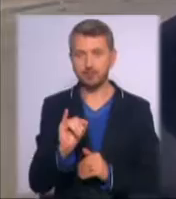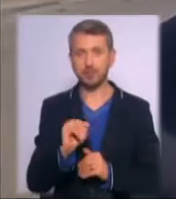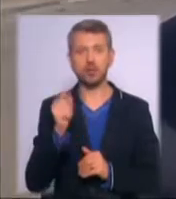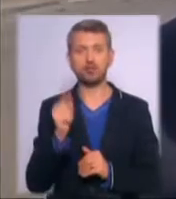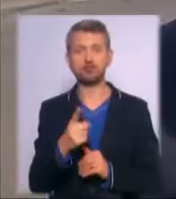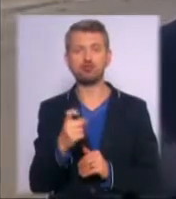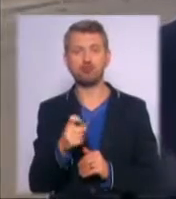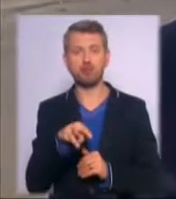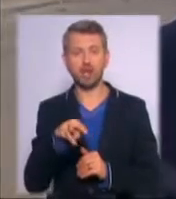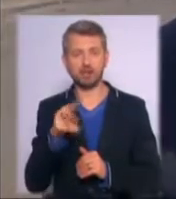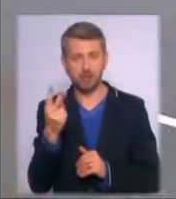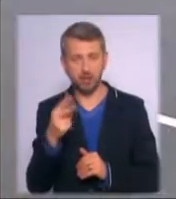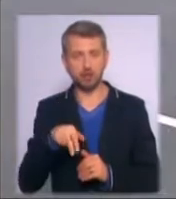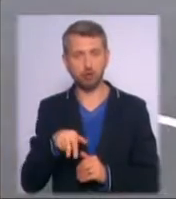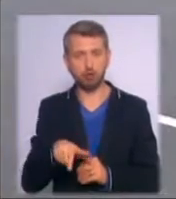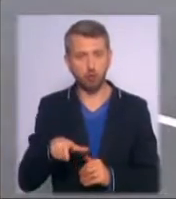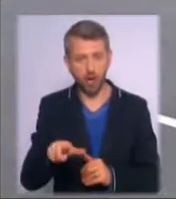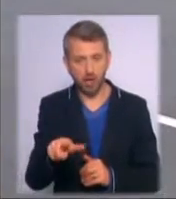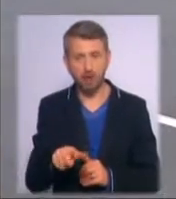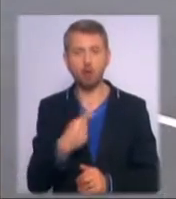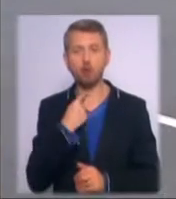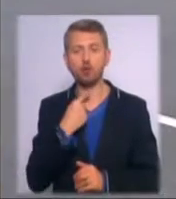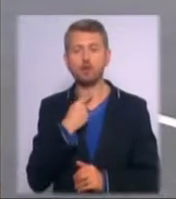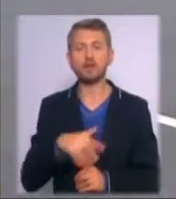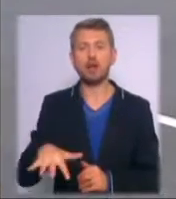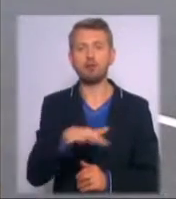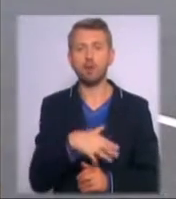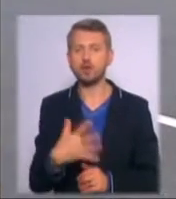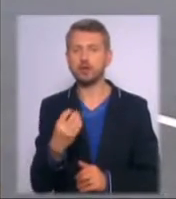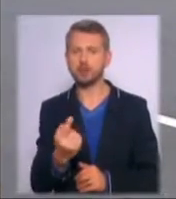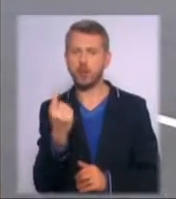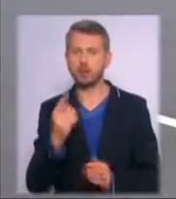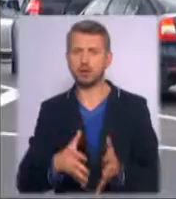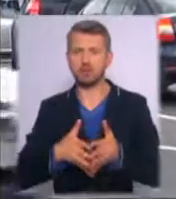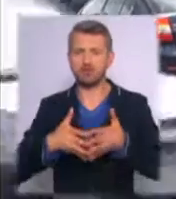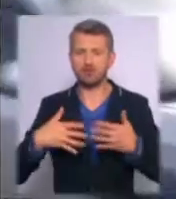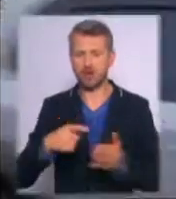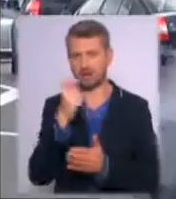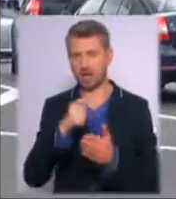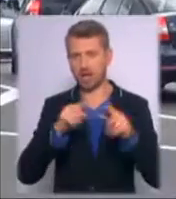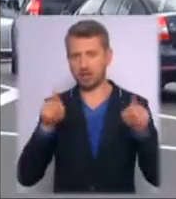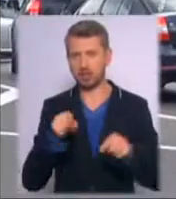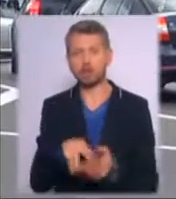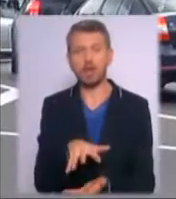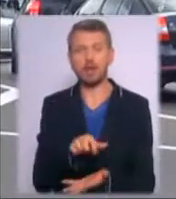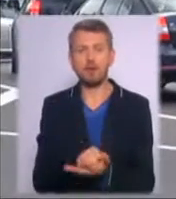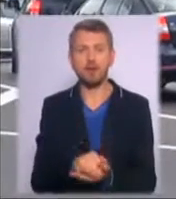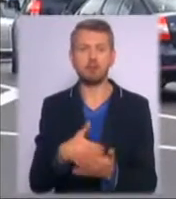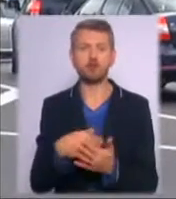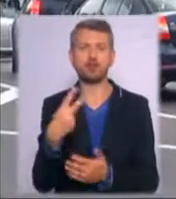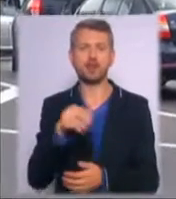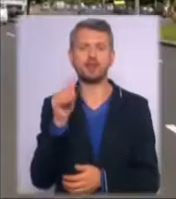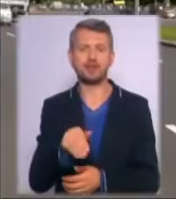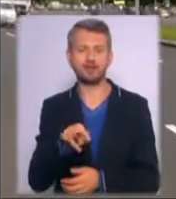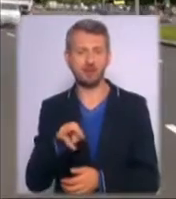1100 квадратних метрів тротуарів. Голосіївська площа – ще одна величезна картина. Вона займає майже 20 тисяч